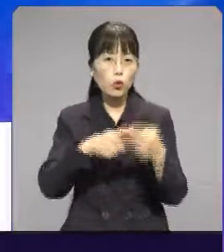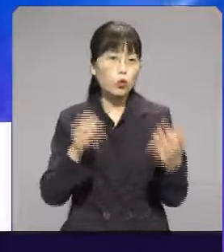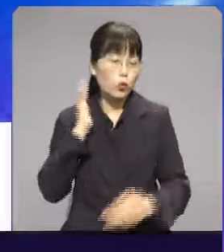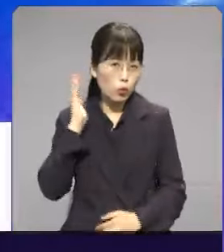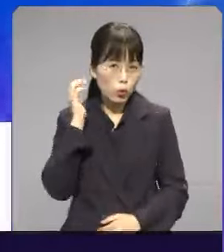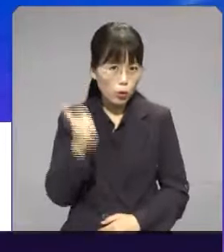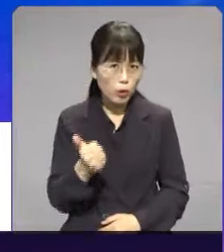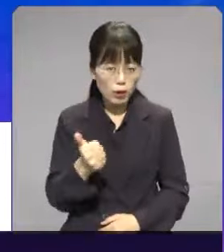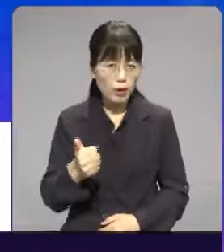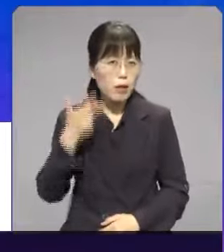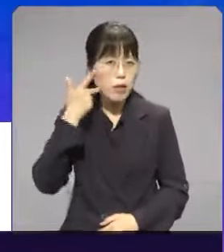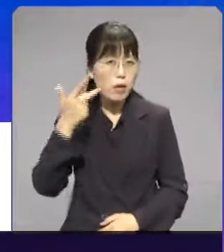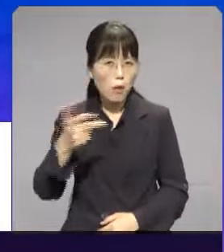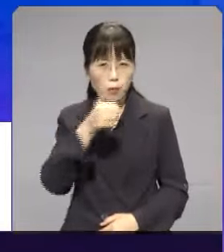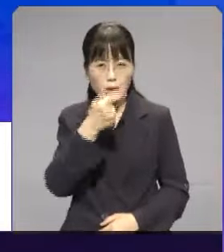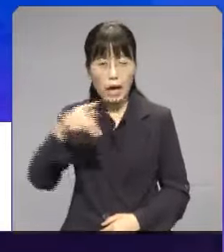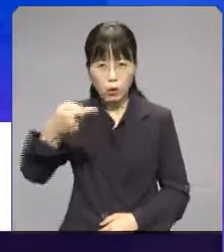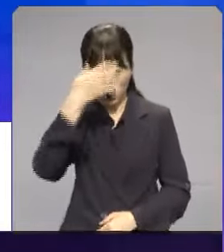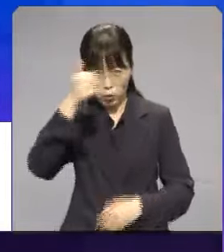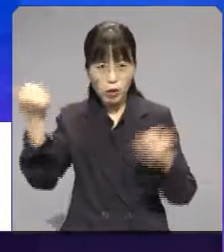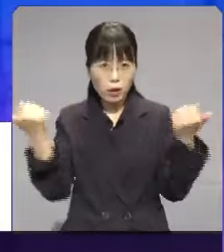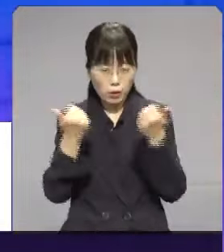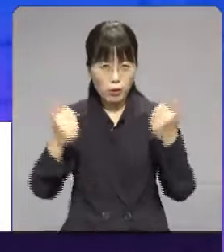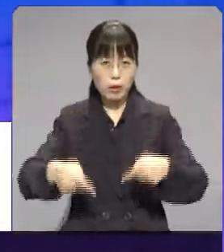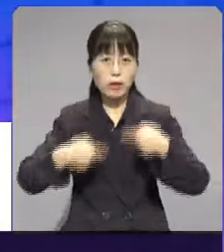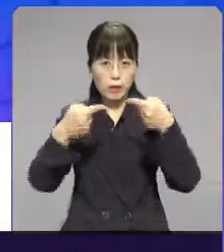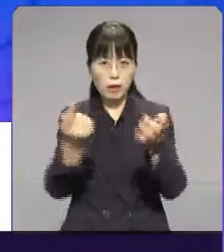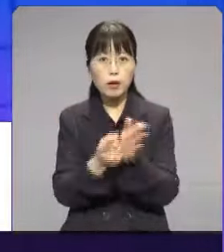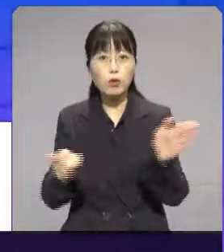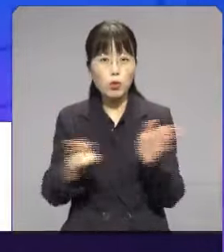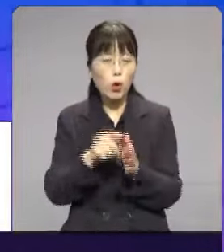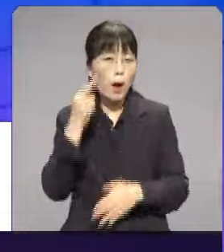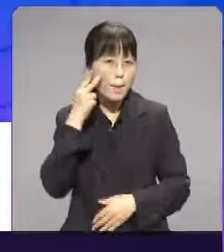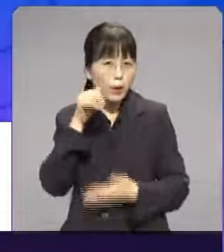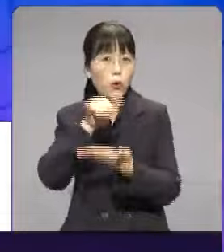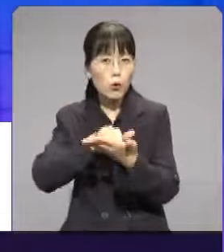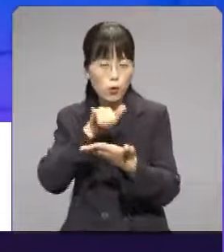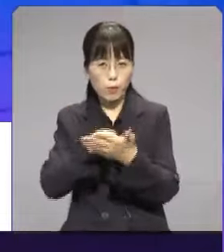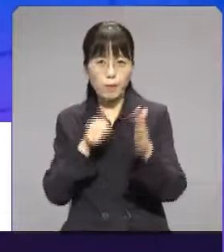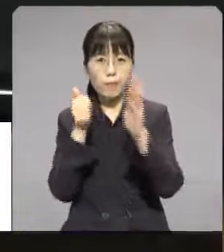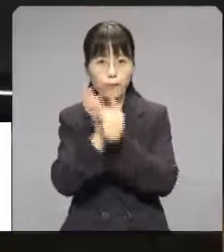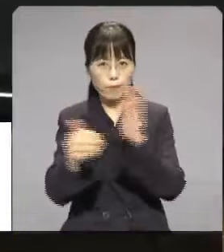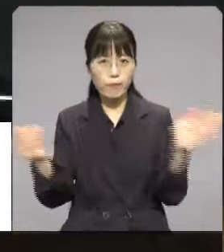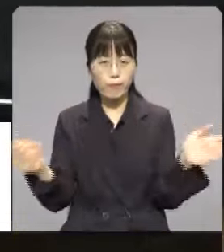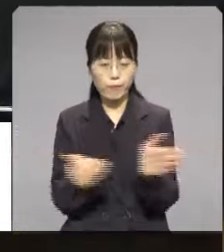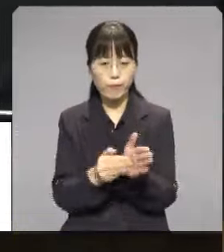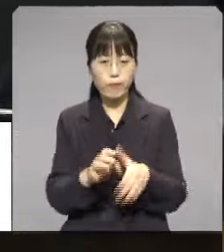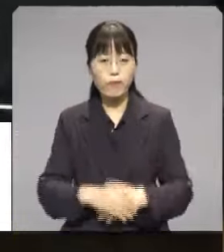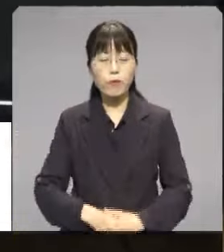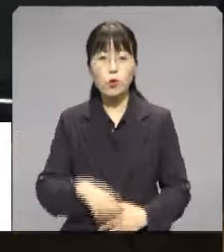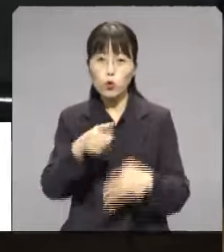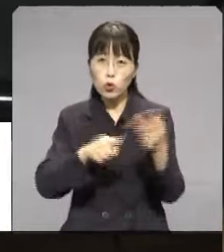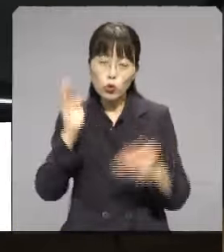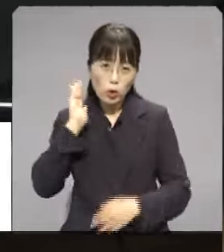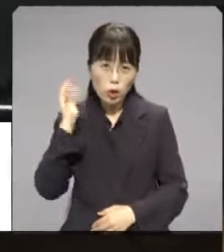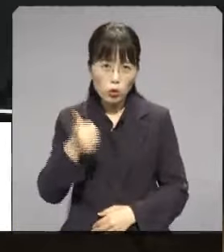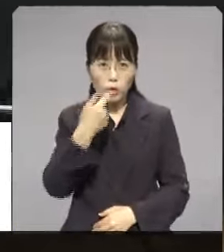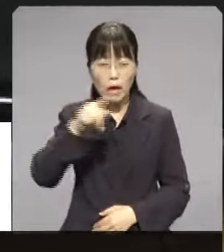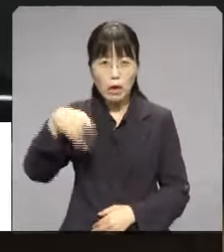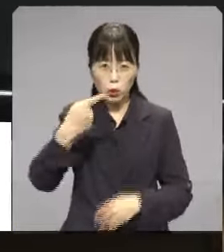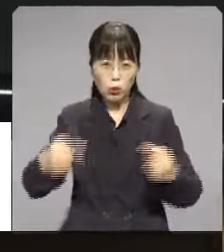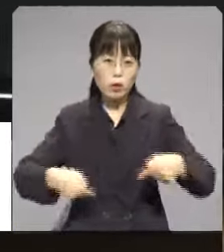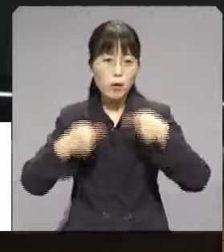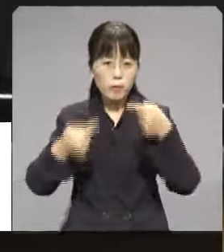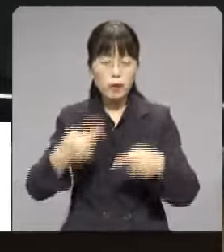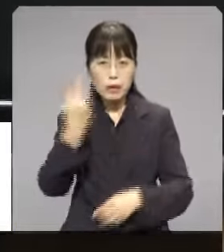윤석열 대통령이 다음 주 나토 정상회의에 참석하기 위해 미국 워싱턴 DC를 방문합니다. 윤 대통령의 나토